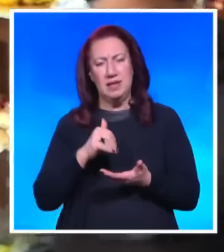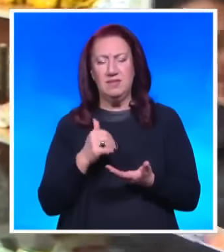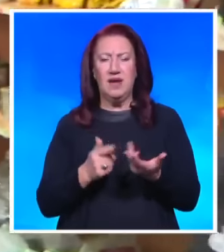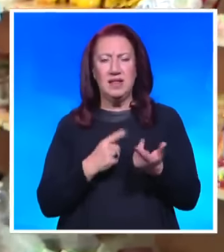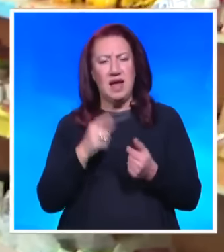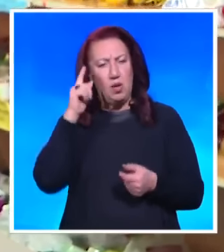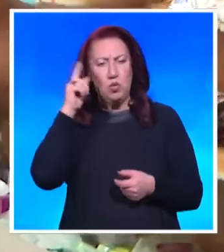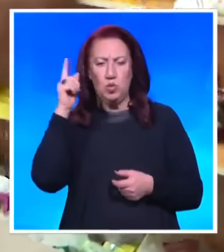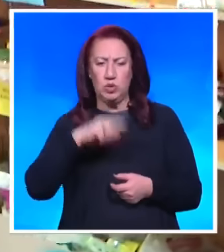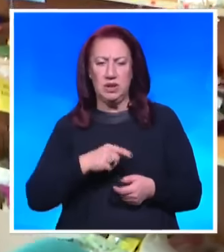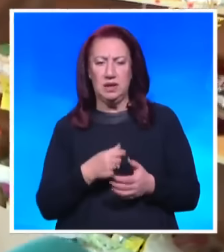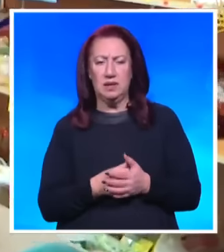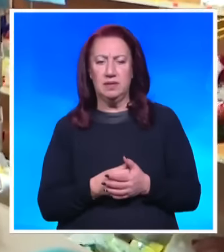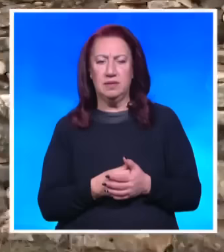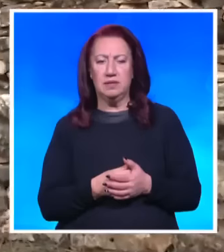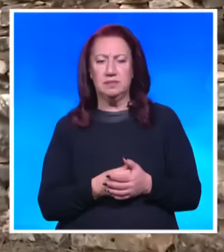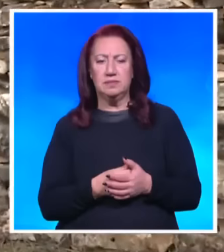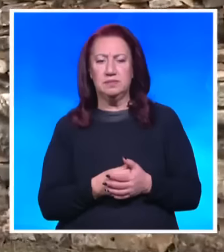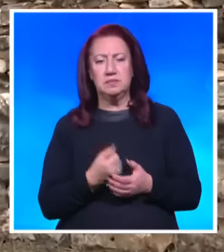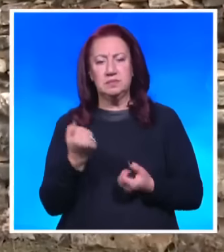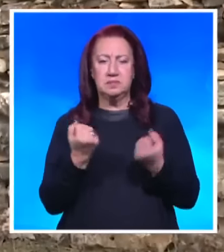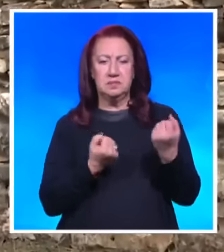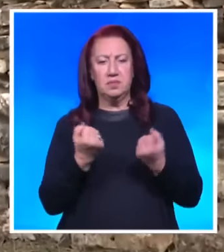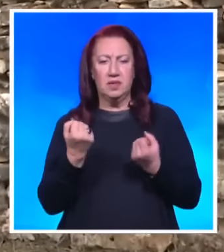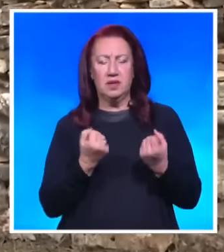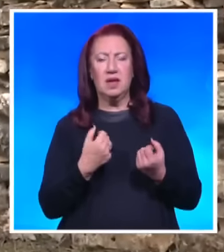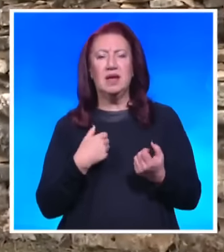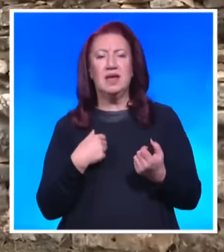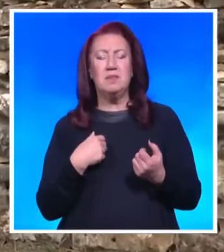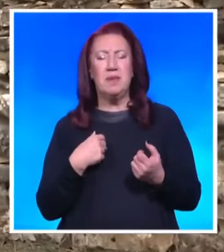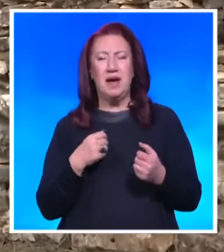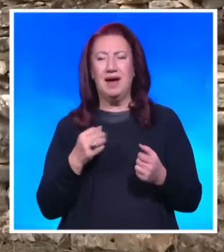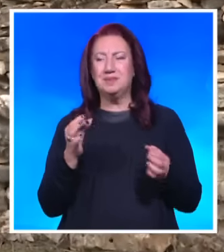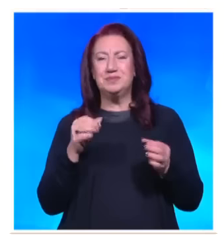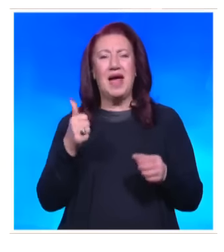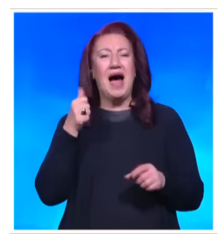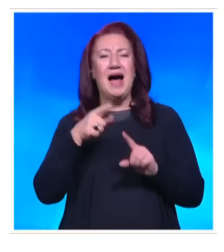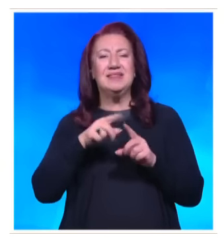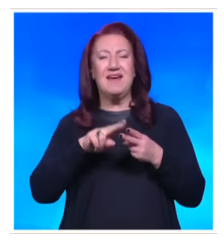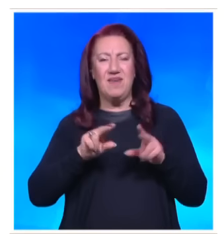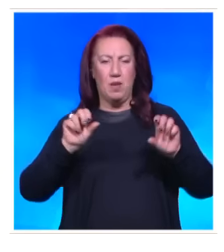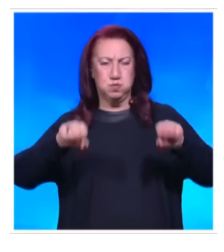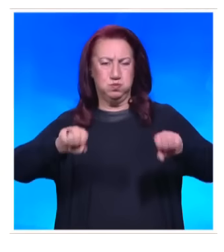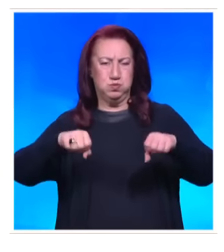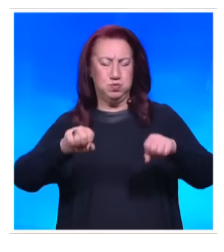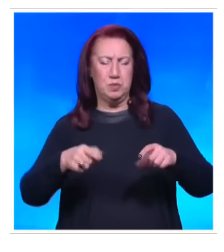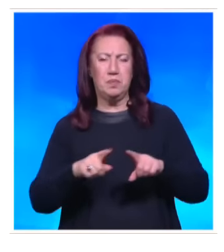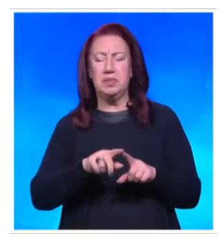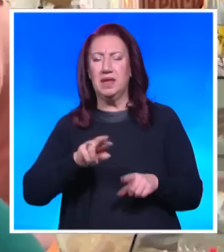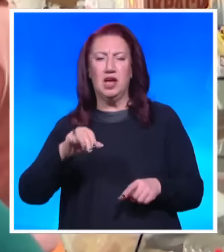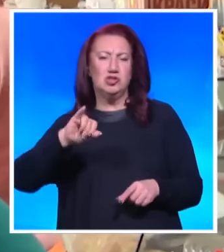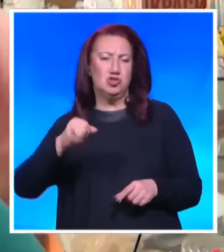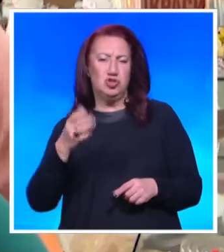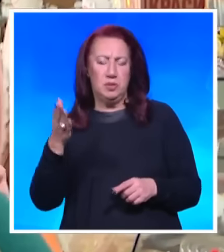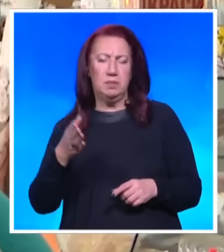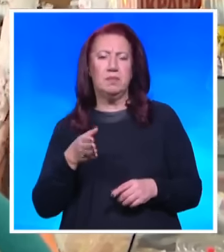тук на къщата. Вози си, имаше АТВ-ли, такива някакви джипки, такива. Има си